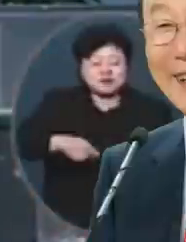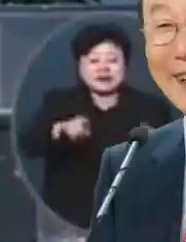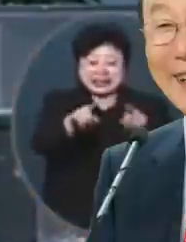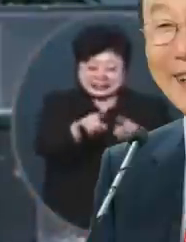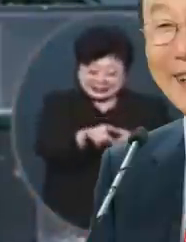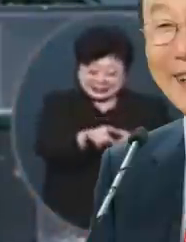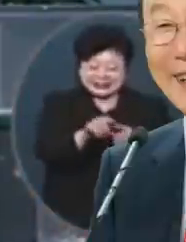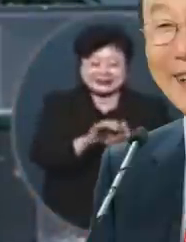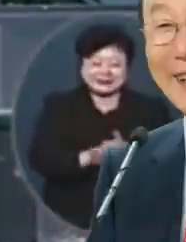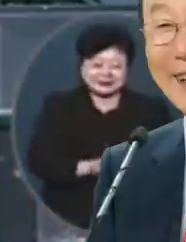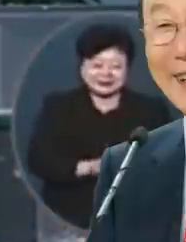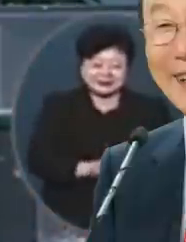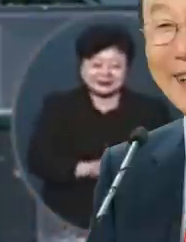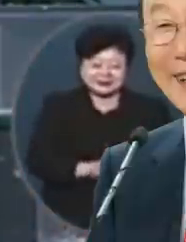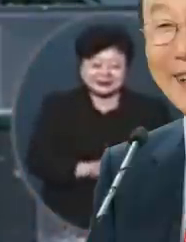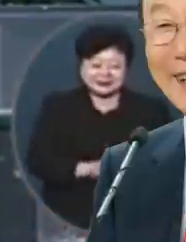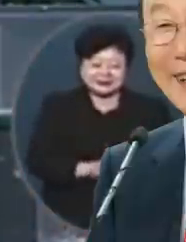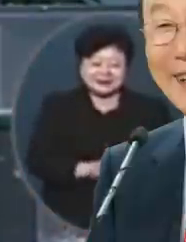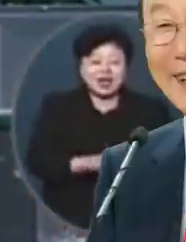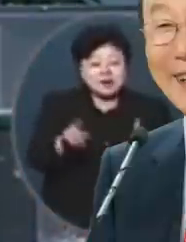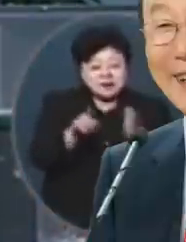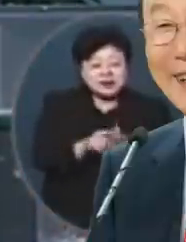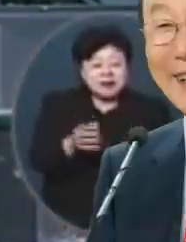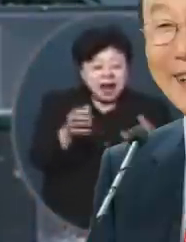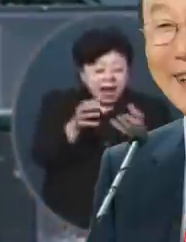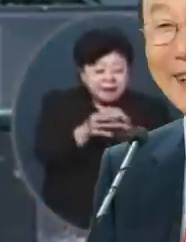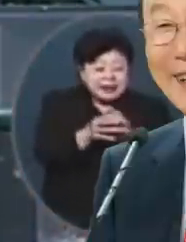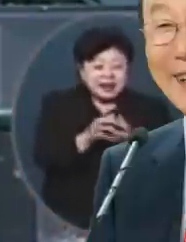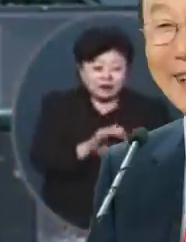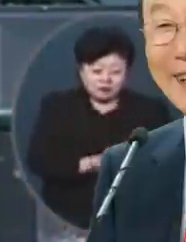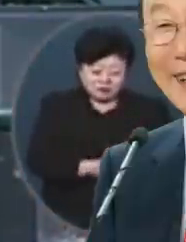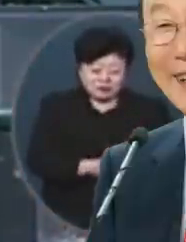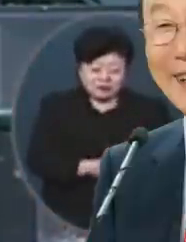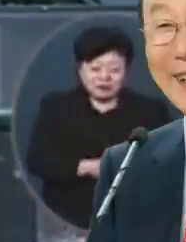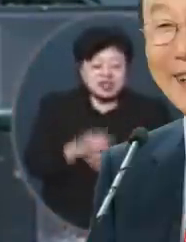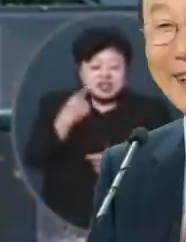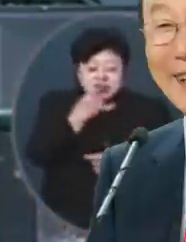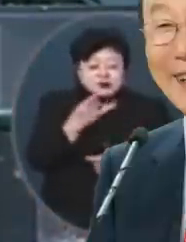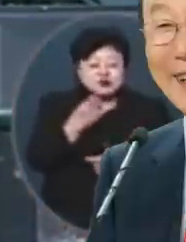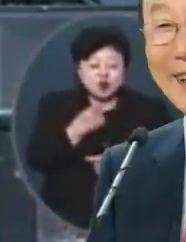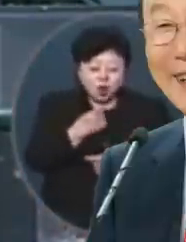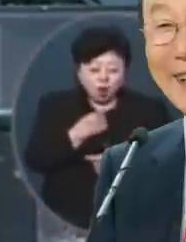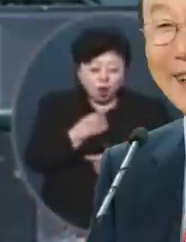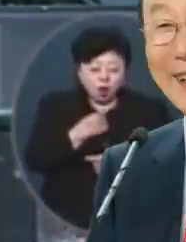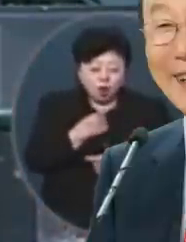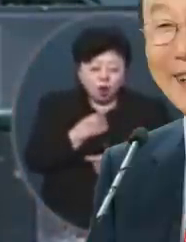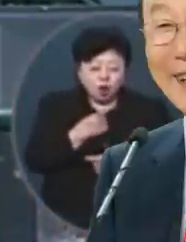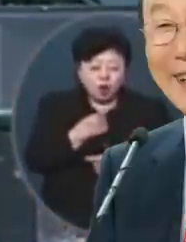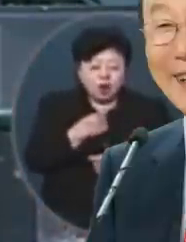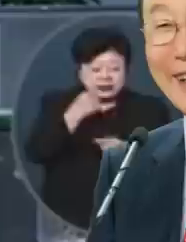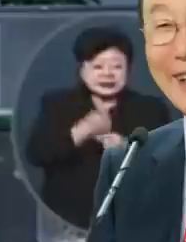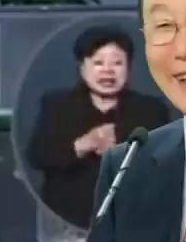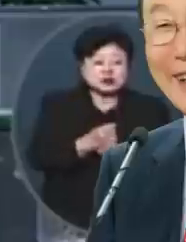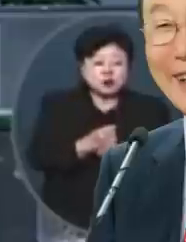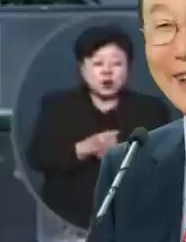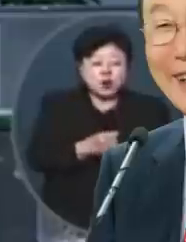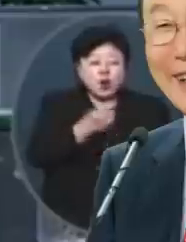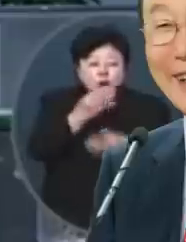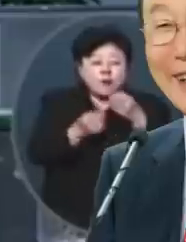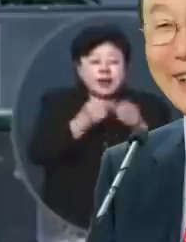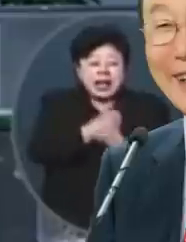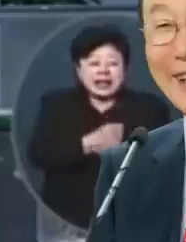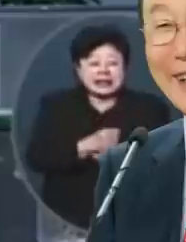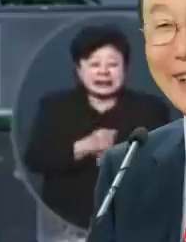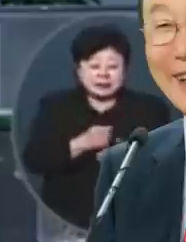하고 그리고 믿음을 같이 믿고 입술로 창조적인 고백을 같이